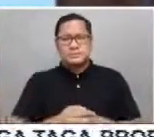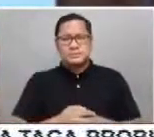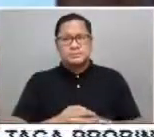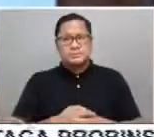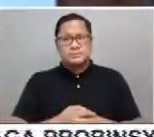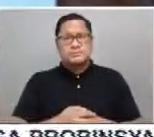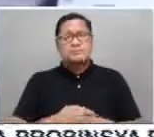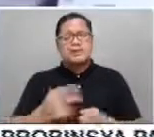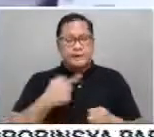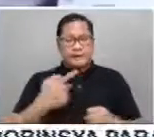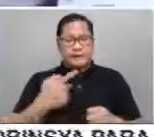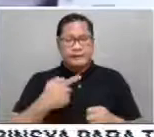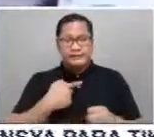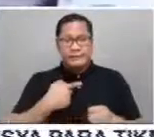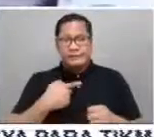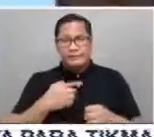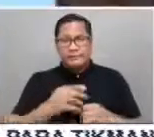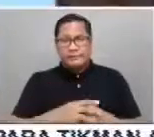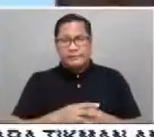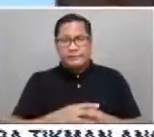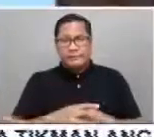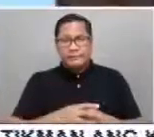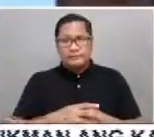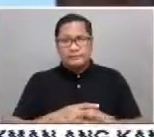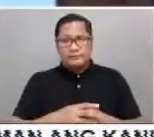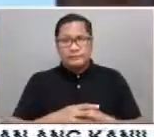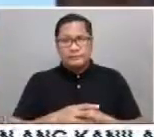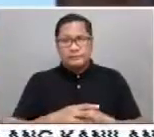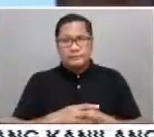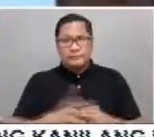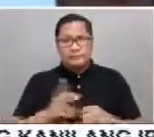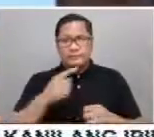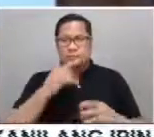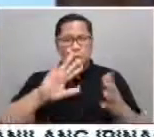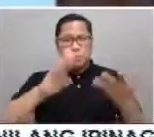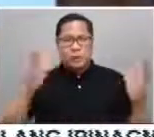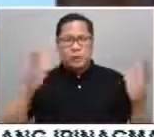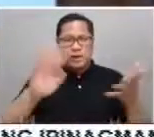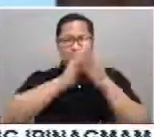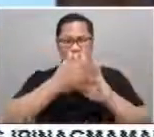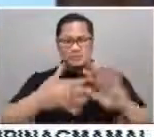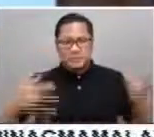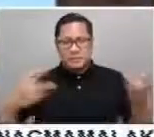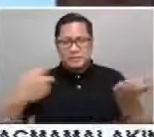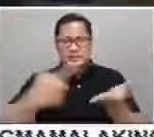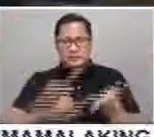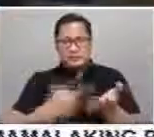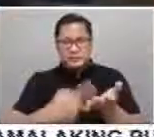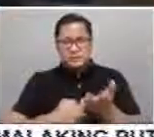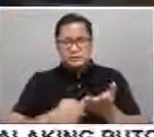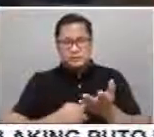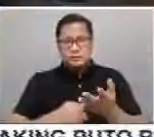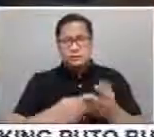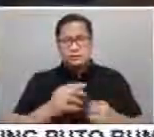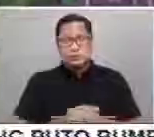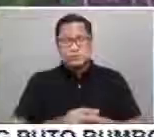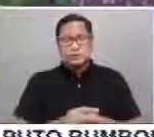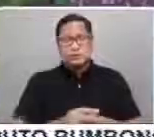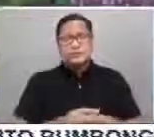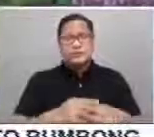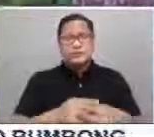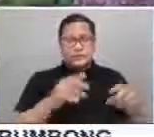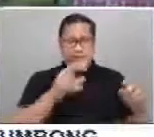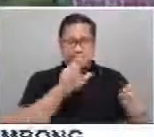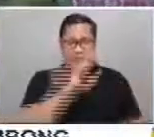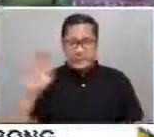really communists. Bago naman magtapos ang kanyang talumpati, ibinahagi rin ng Pangulo ang kanyang plano hinggil sa posibleng